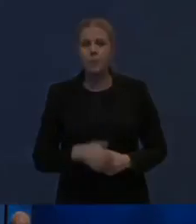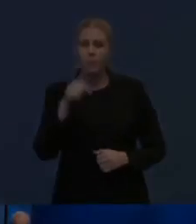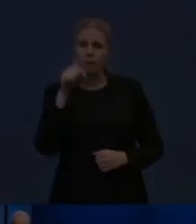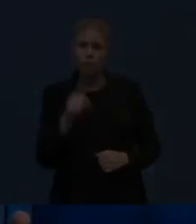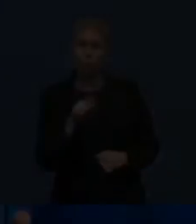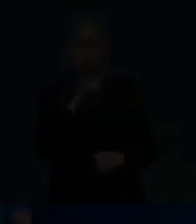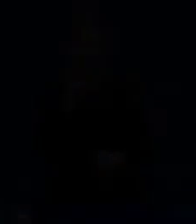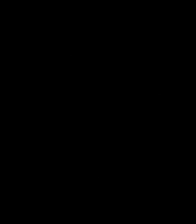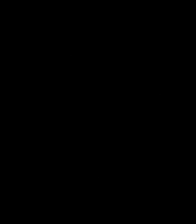Kemento xoob yalkine oto 2016. tirutakale juro goodating 12